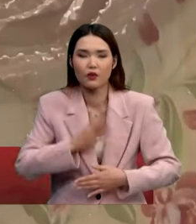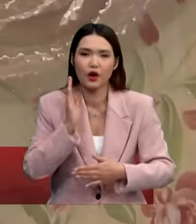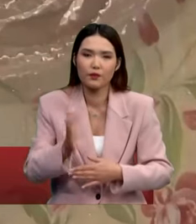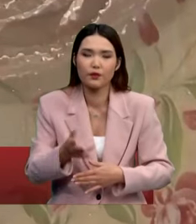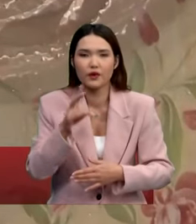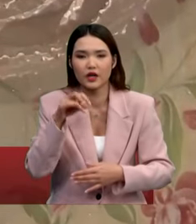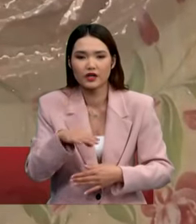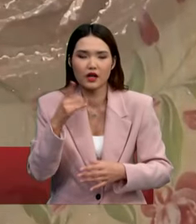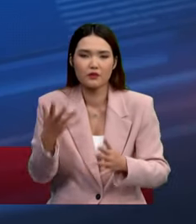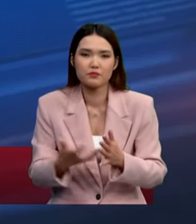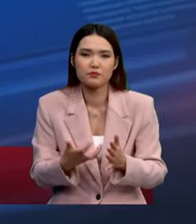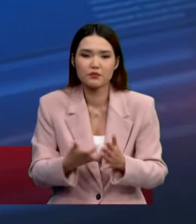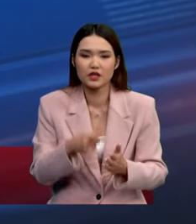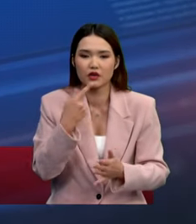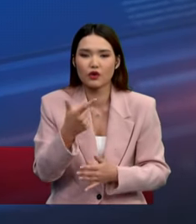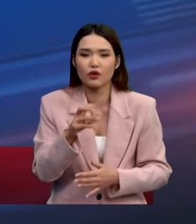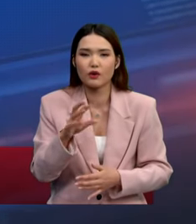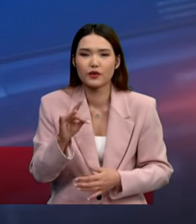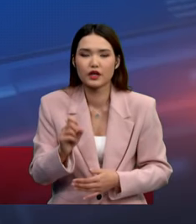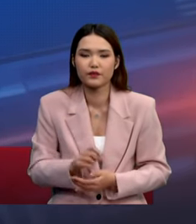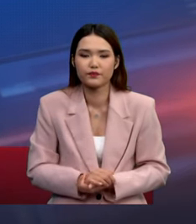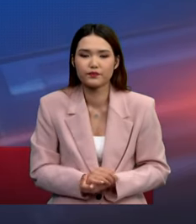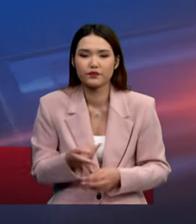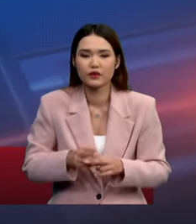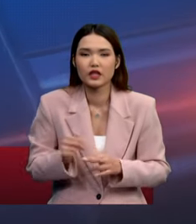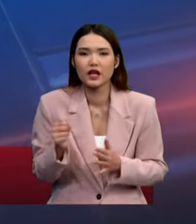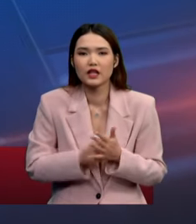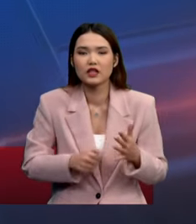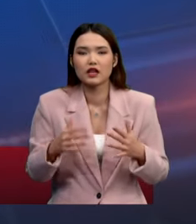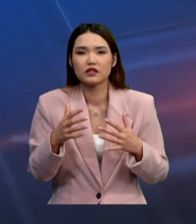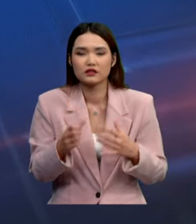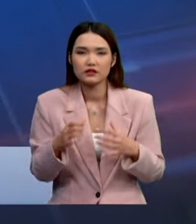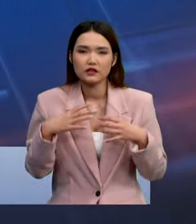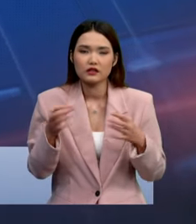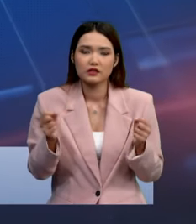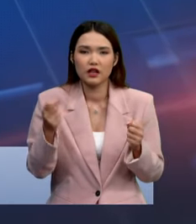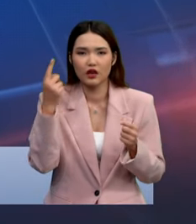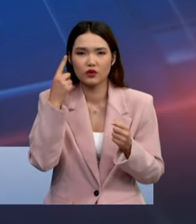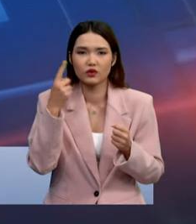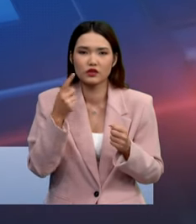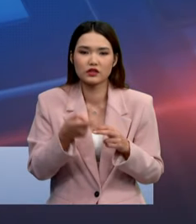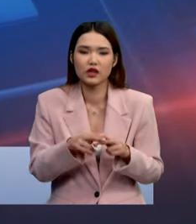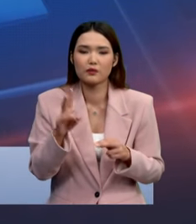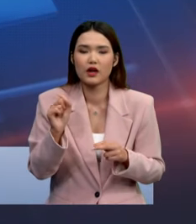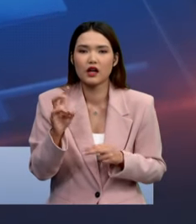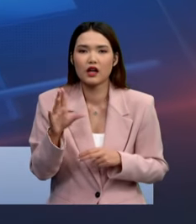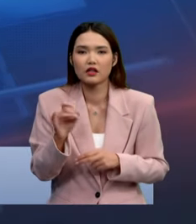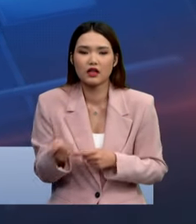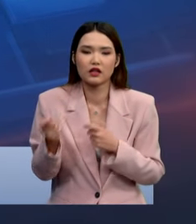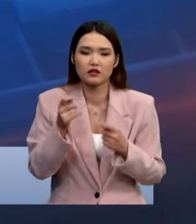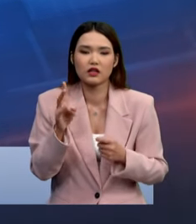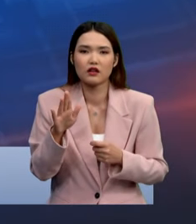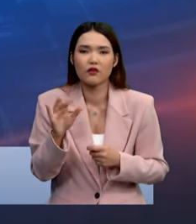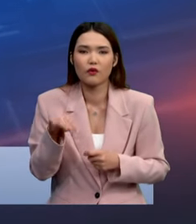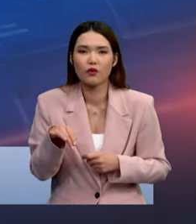жоқ па, белгісіз дейді Гүлмира Нұрбаева. Ол неге байбалам салады деп ойласаңыз, қандас мәртебесі квота